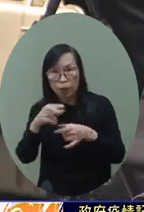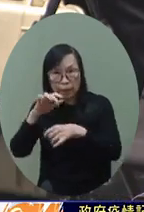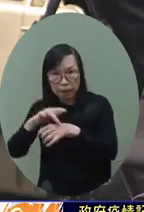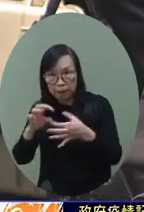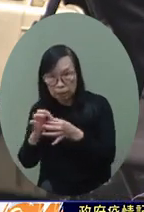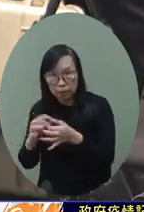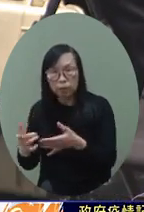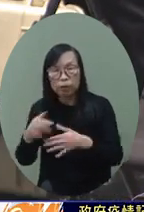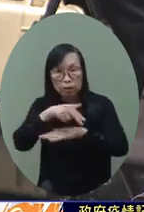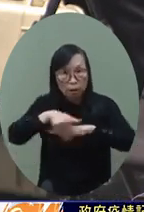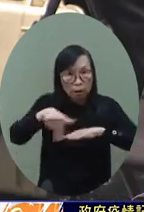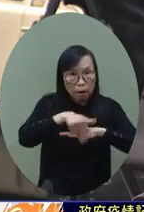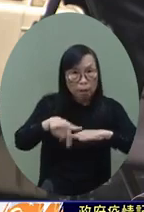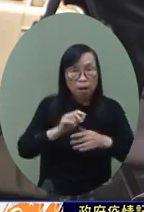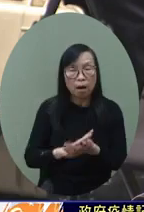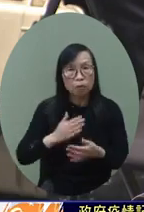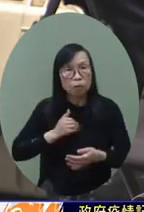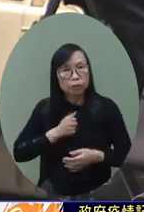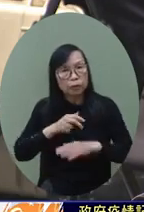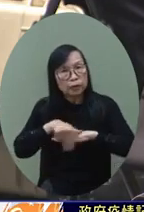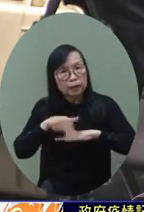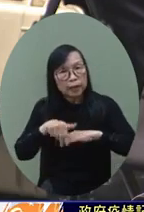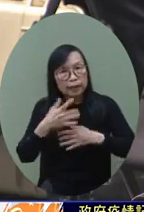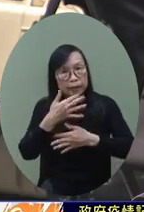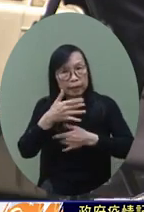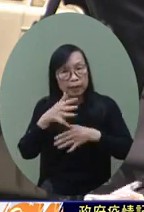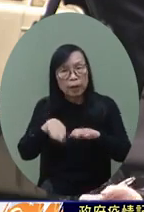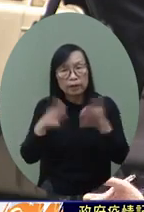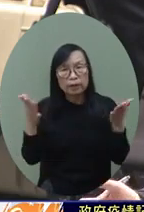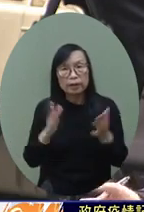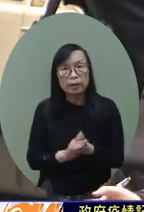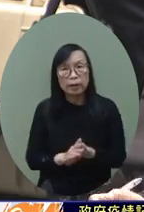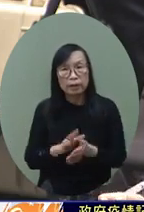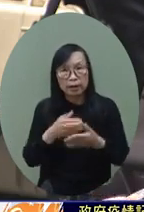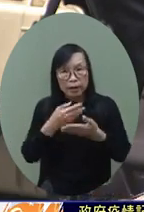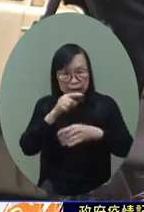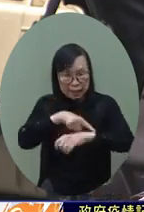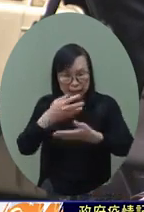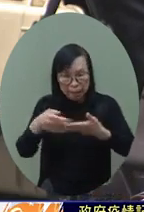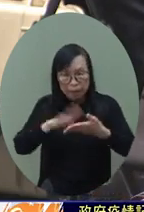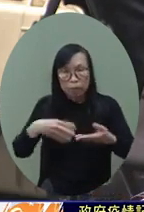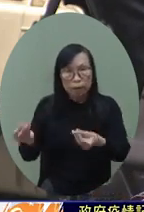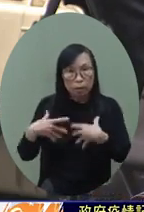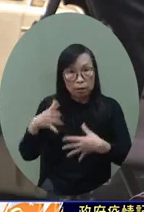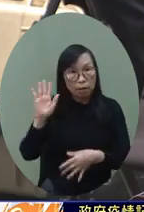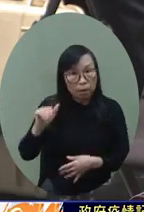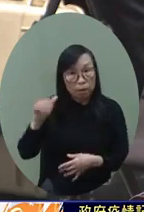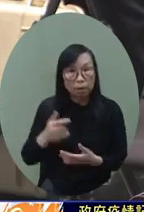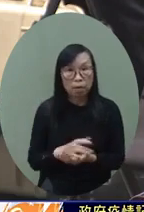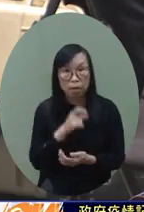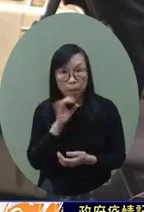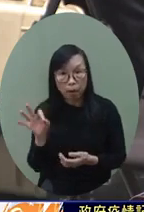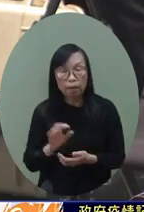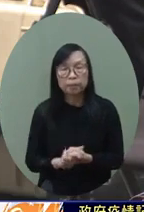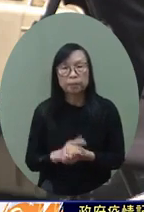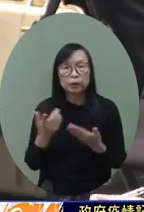嘅計劃係有冇話預計會幾時就會開始做咧？即係有冇一個時間表可以俾到我哋啦？咁同埋就譬如話，如果做